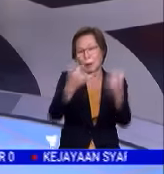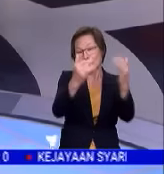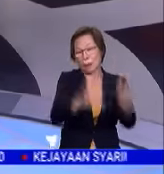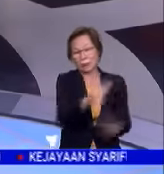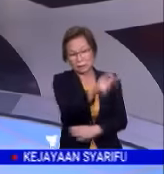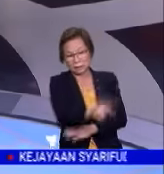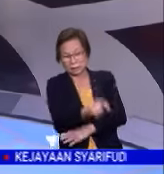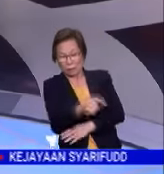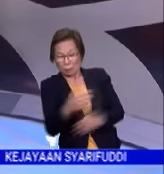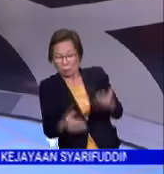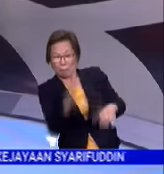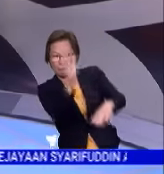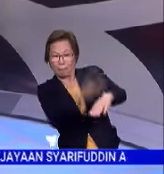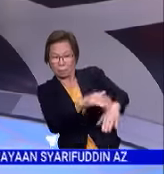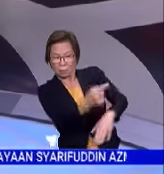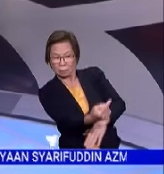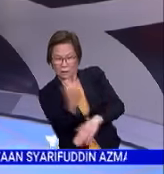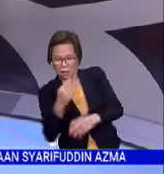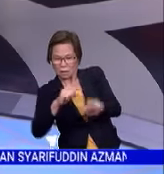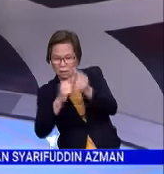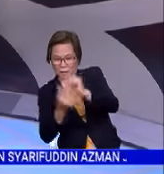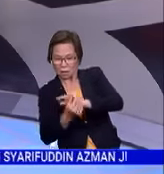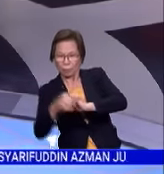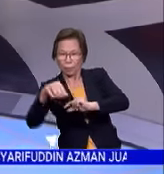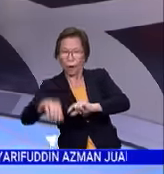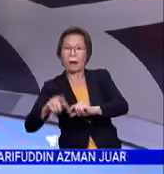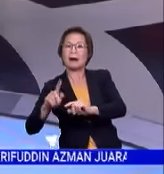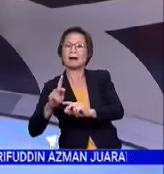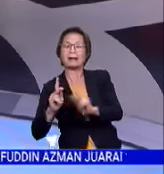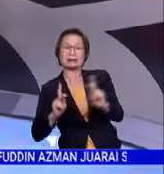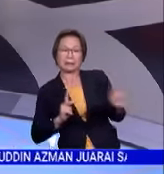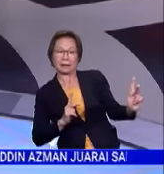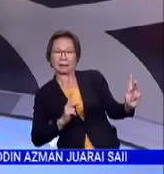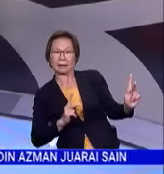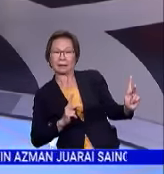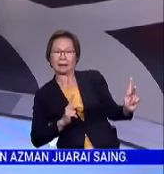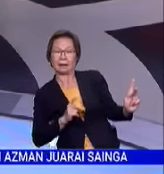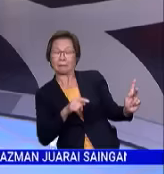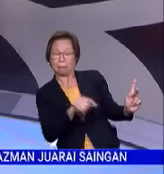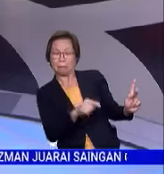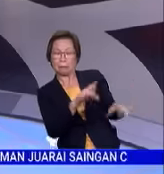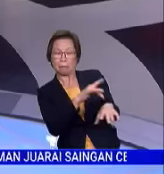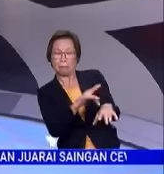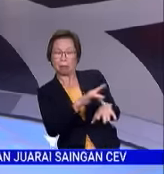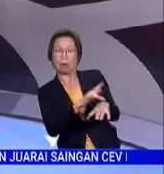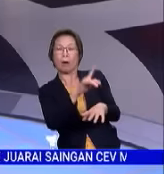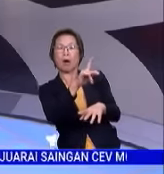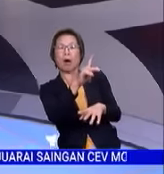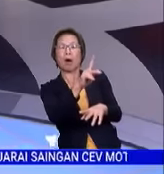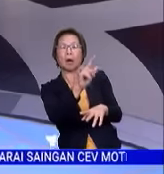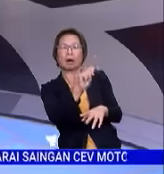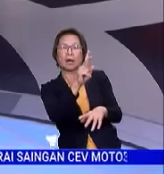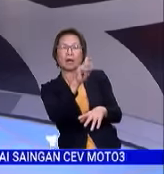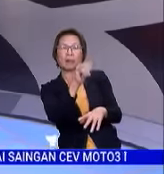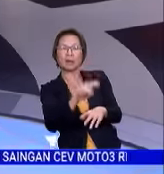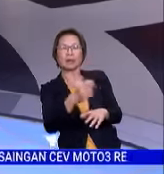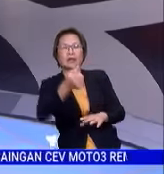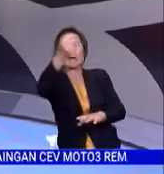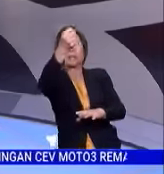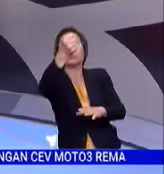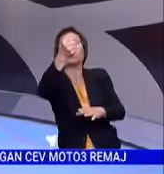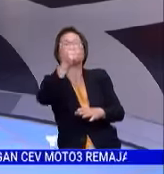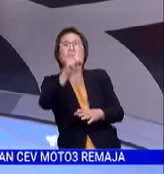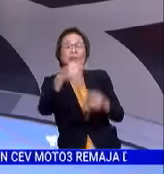tersebut berkemungkinan akan dipanggil untuk menggantikan posisi bek kiri yang ditinggalkan oleh Corbin Ong yang digantung satu